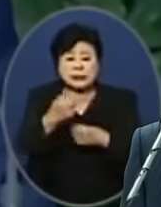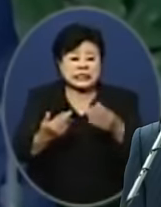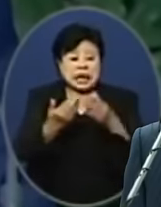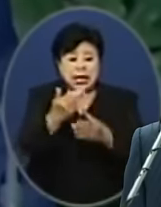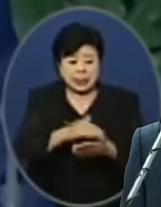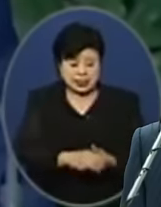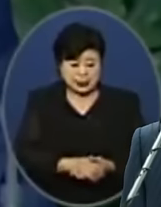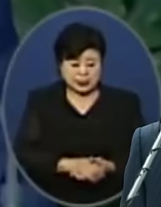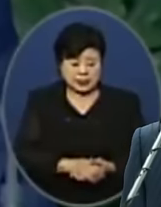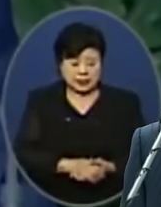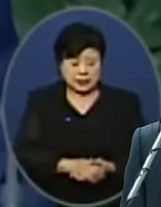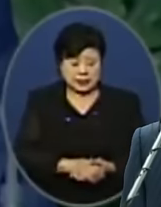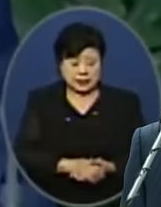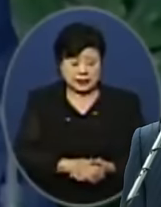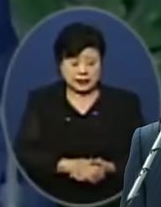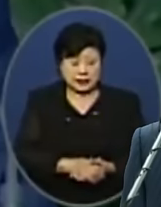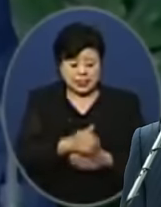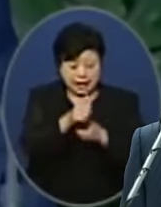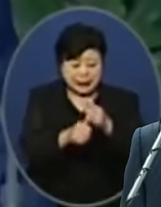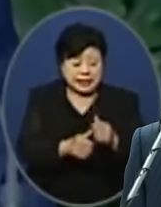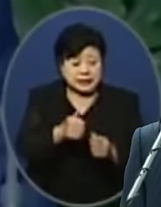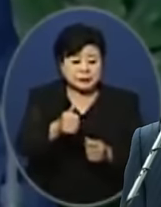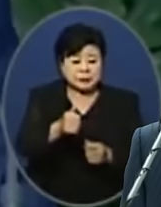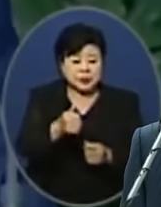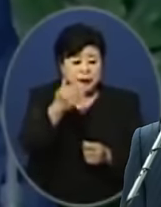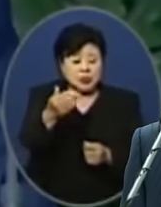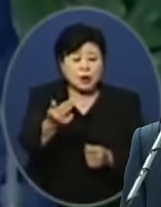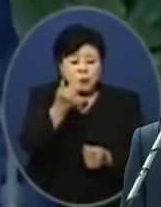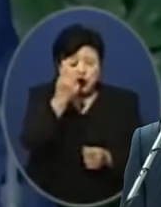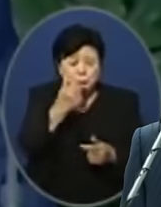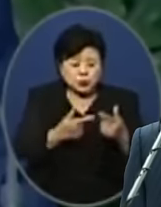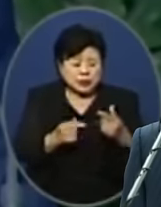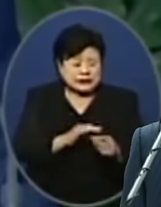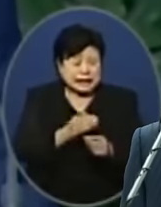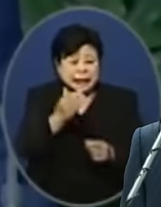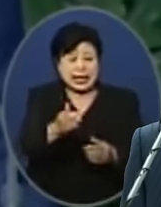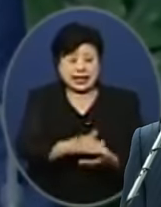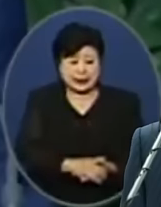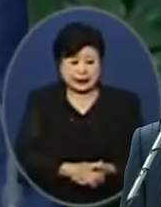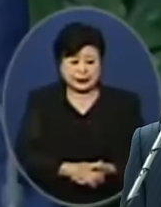납니다. 그러나 하나님은 여러분을 자기 목숨처럼 사랑하신다.